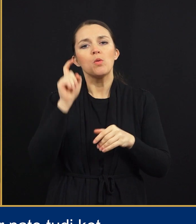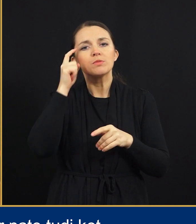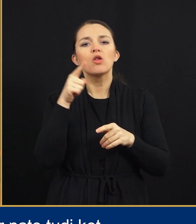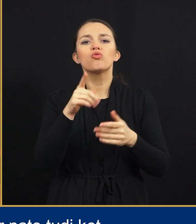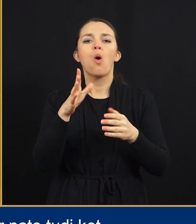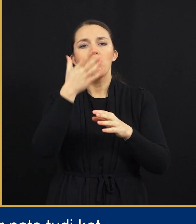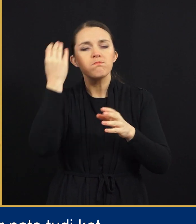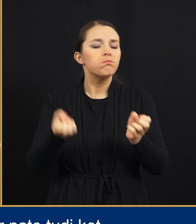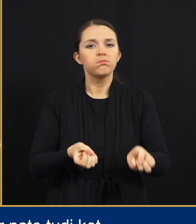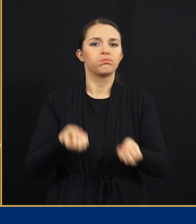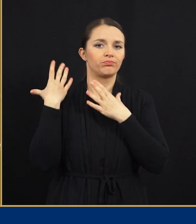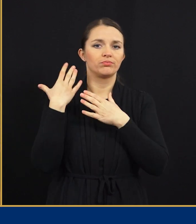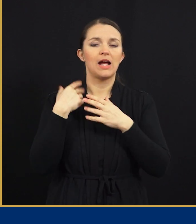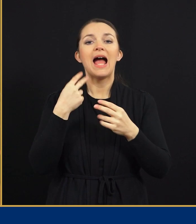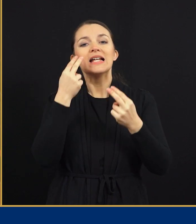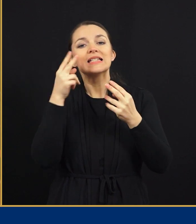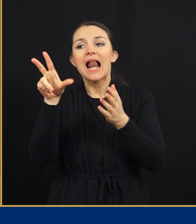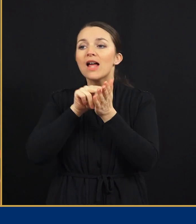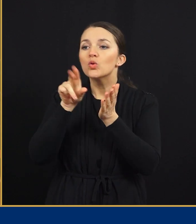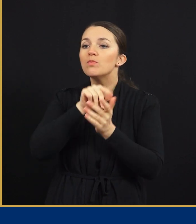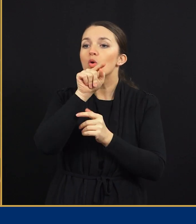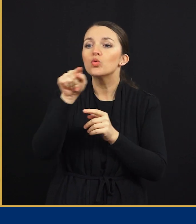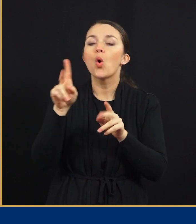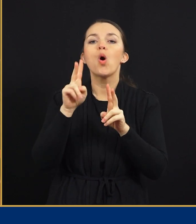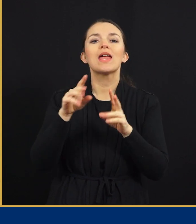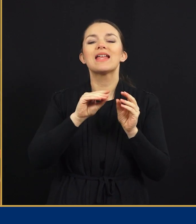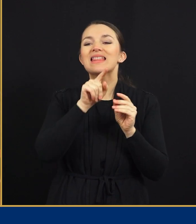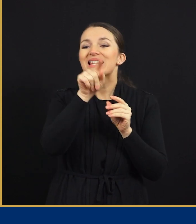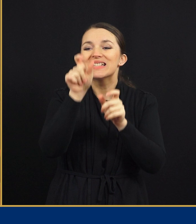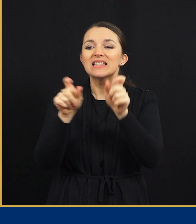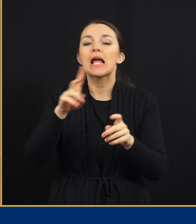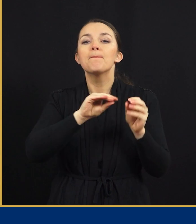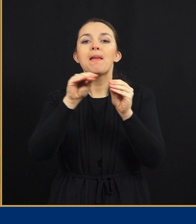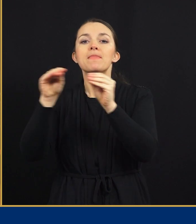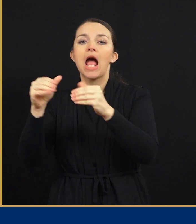del preteklosti. Zgledujmo se po tistih, ki premikajo meje.